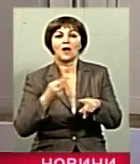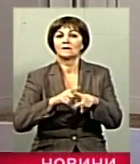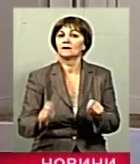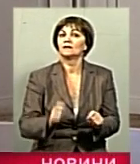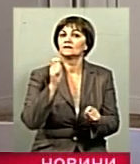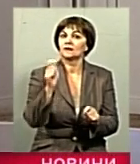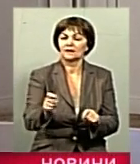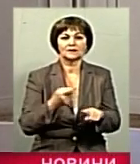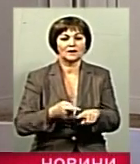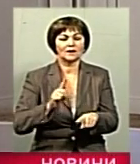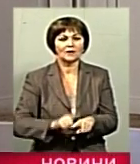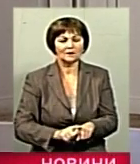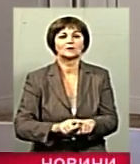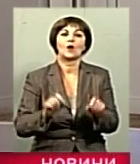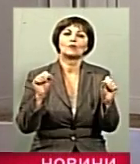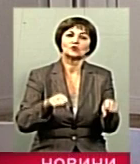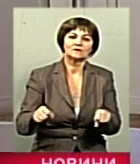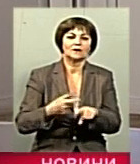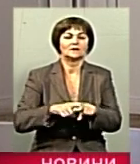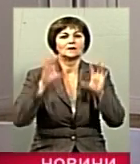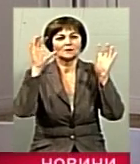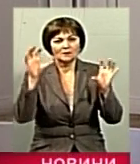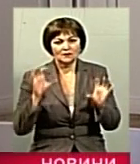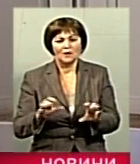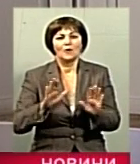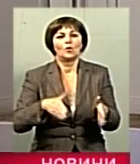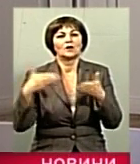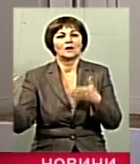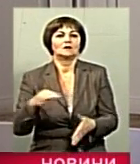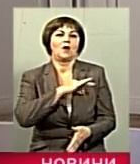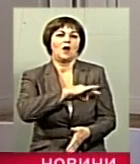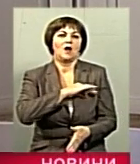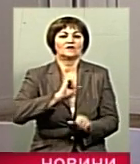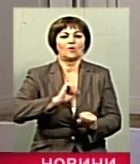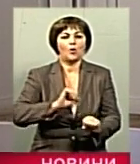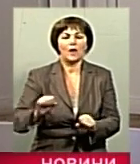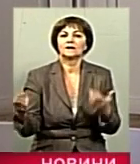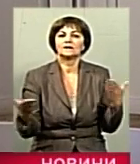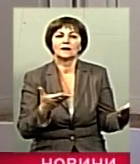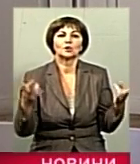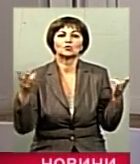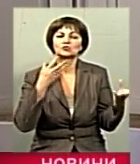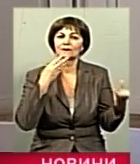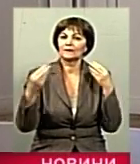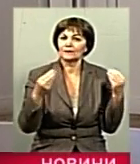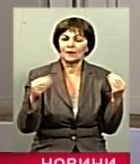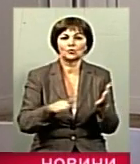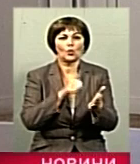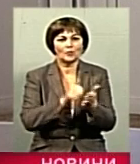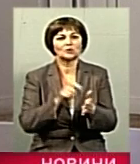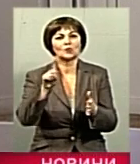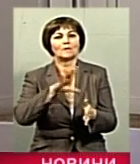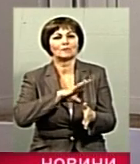надання подоби законності своєму рішенню служителька Феміди порадила адвокату позивача, які саме документи сфабрикувати, аби виграти